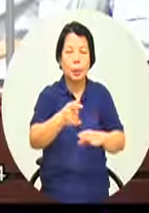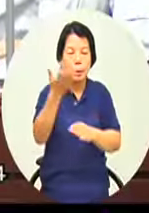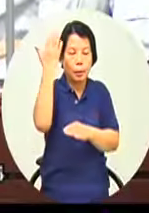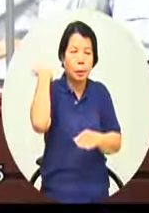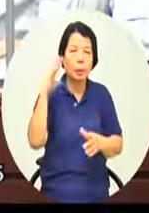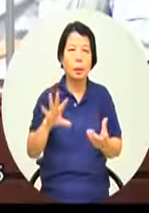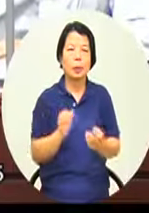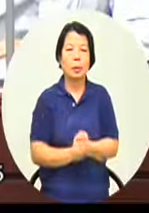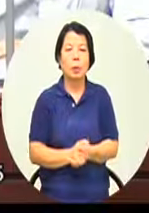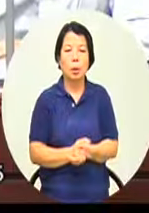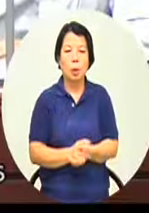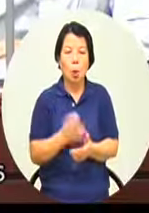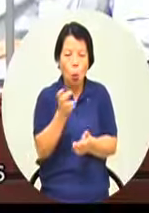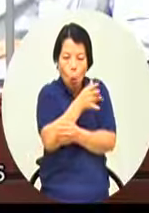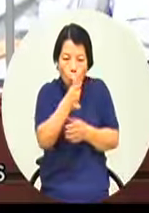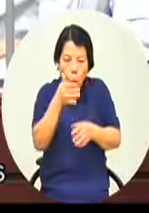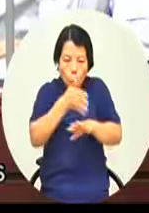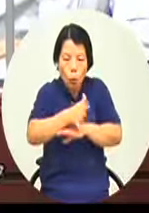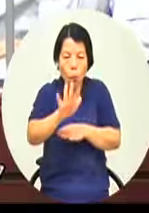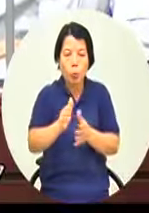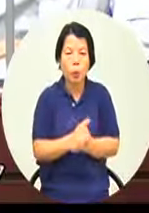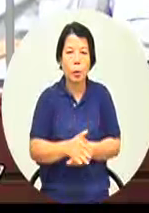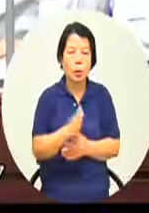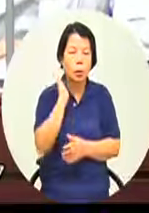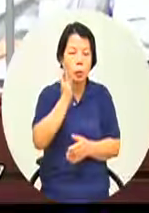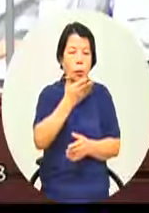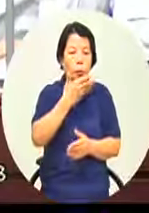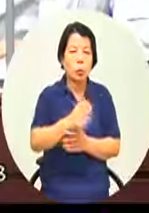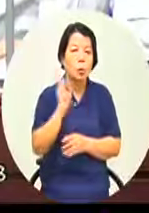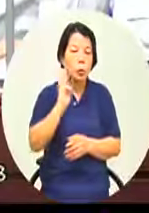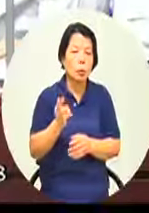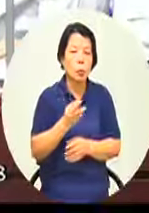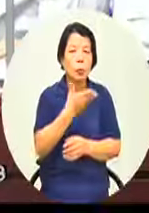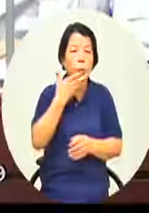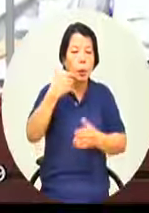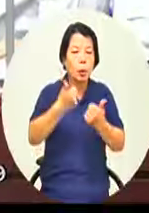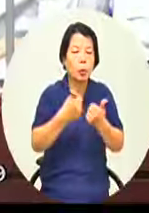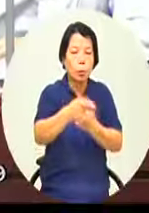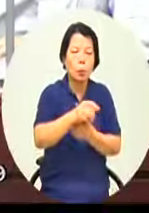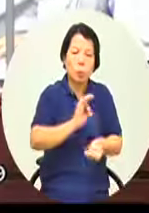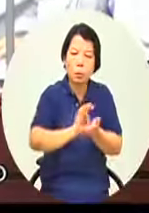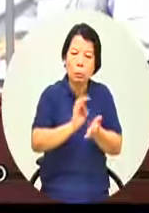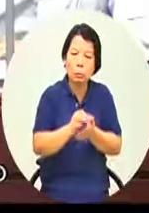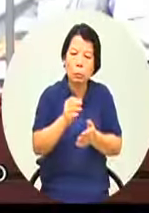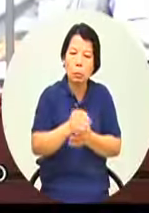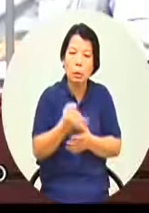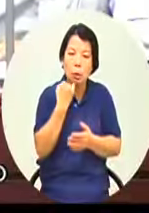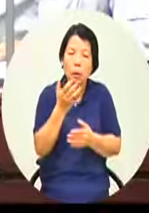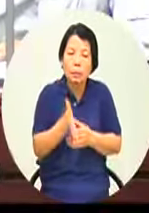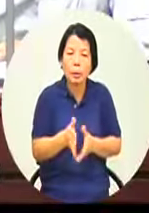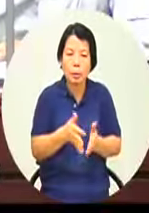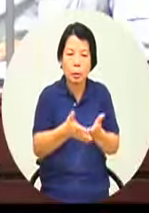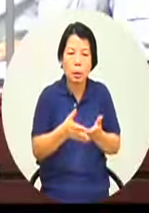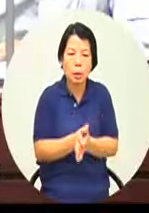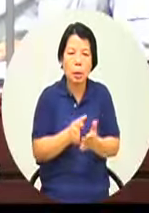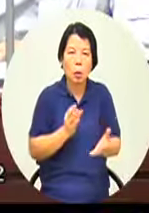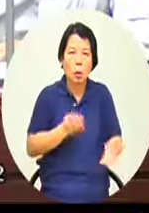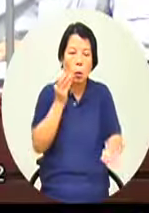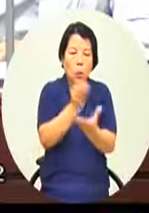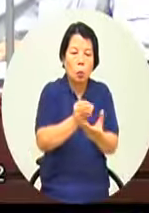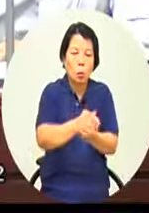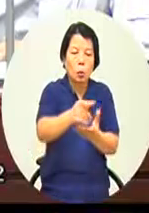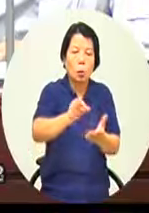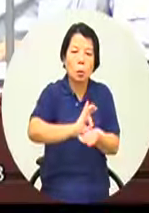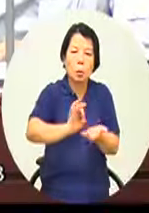也曾经调查过，包含水利会系统能不能去用。那只是说后来因为在投资上面还需要做引水